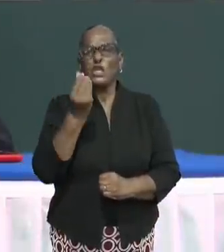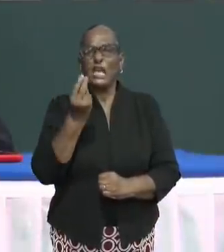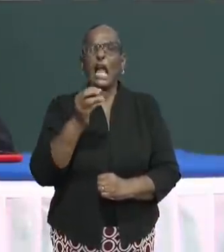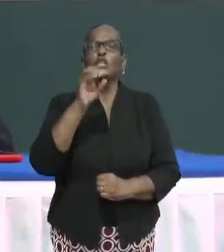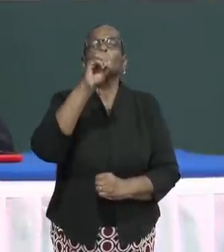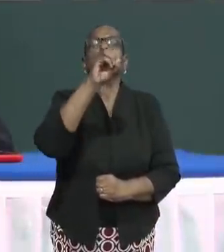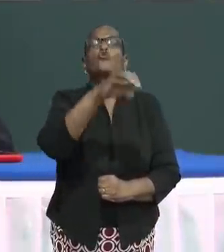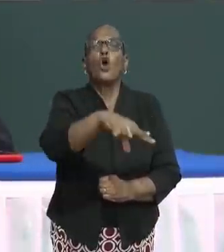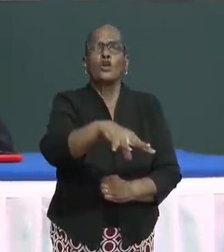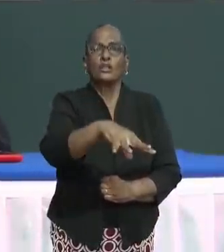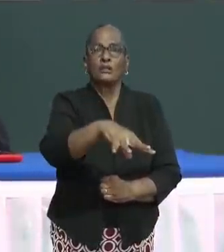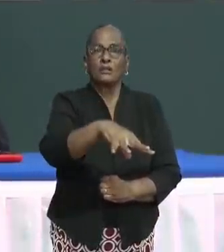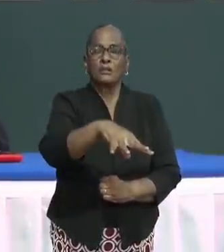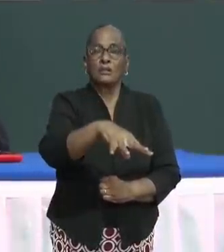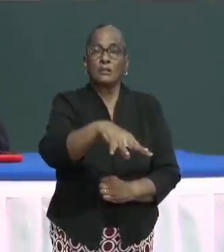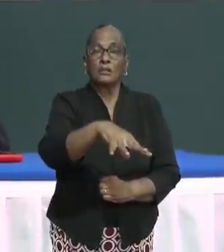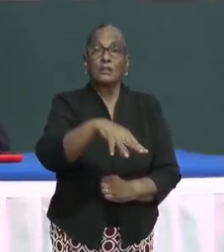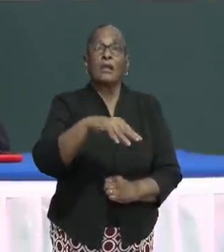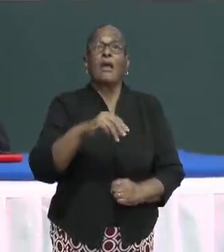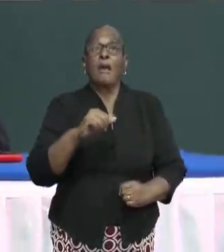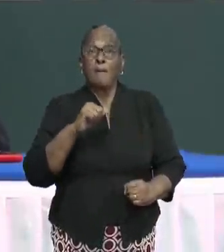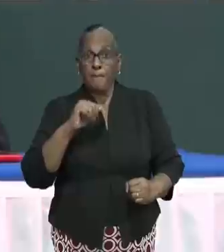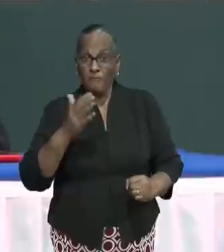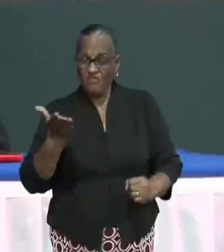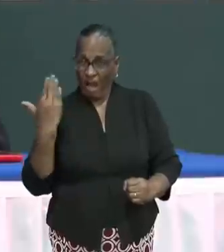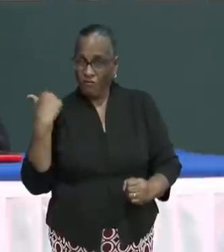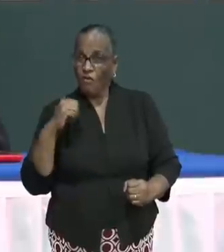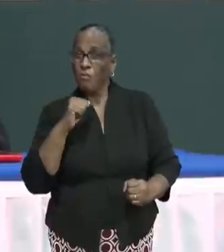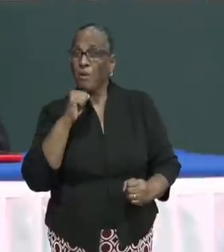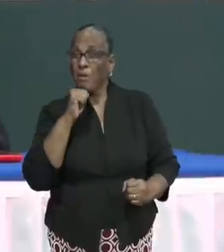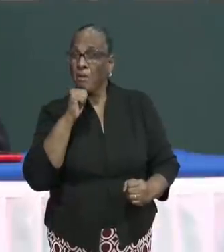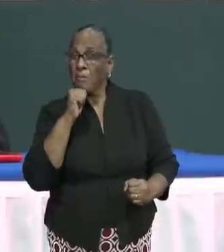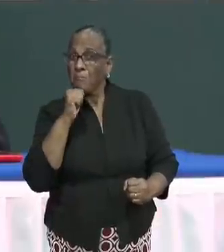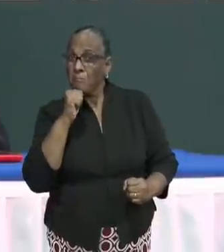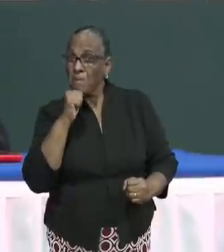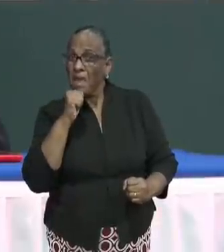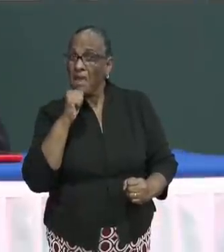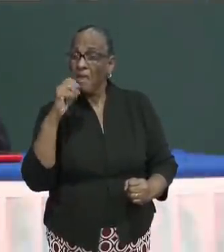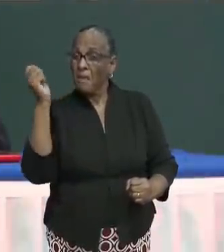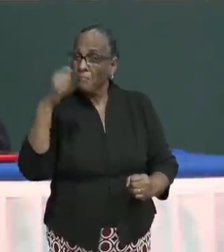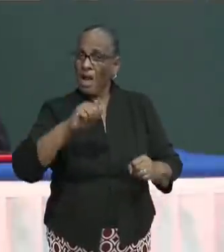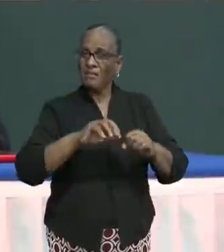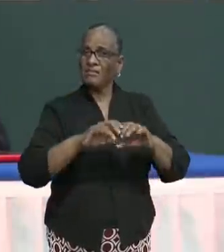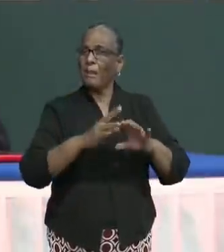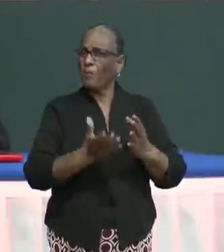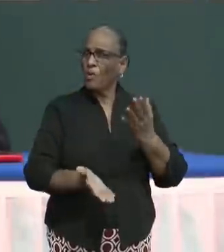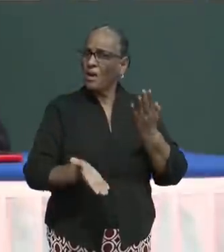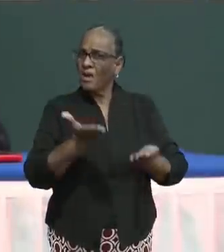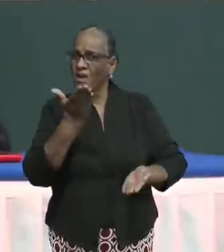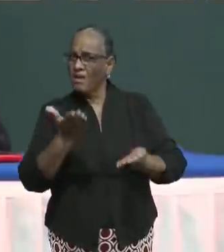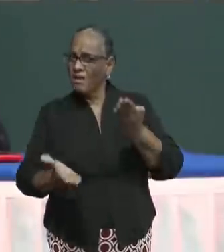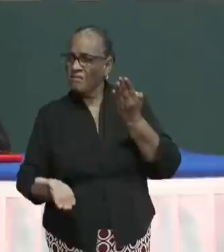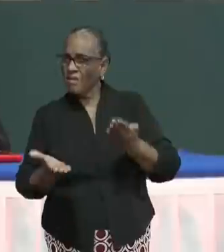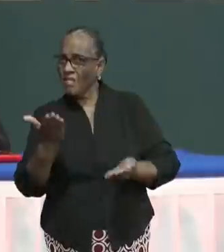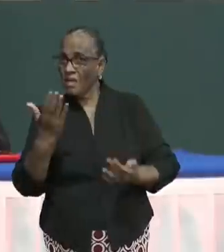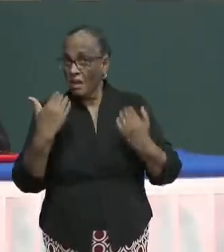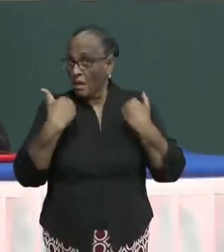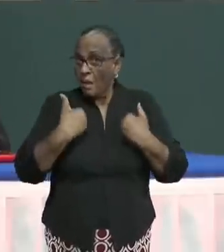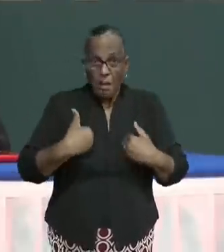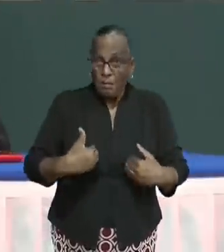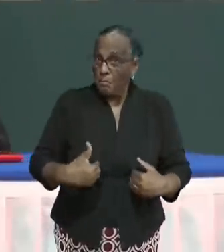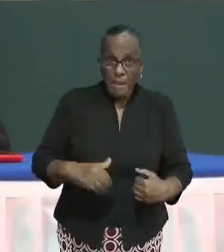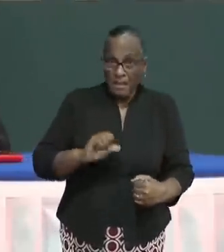en we hebben de maand mei geëvalueerd en degene die voldoet aan de vereiste om in aanmerking te komen